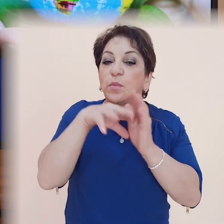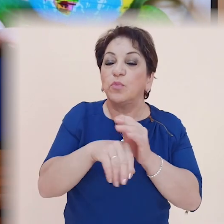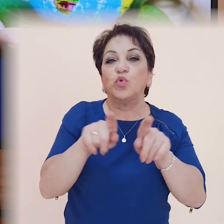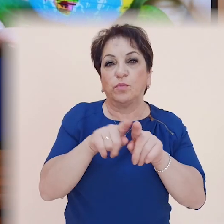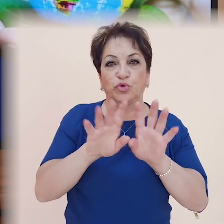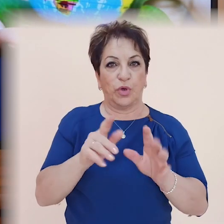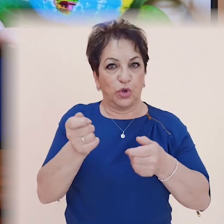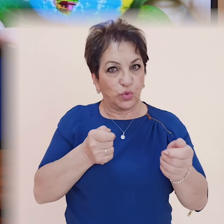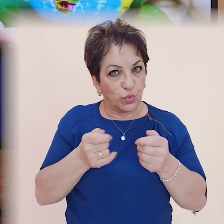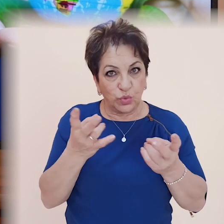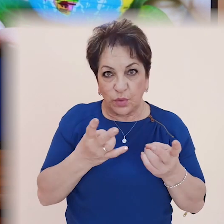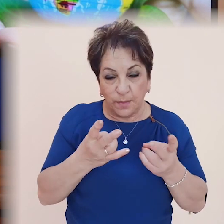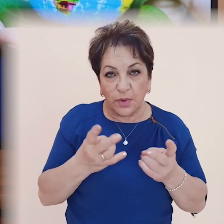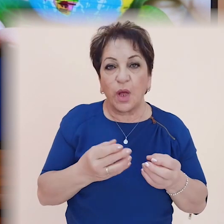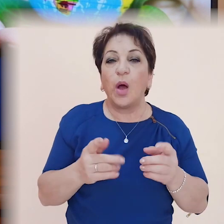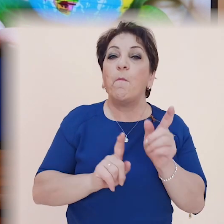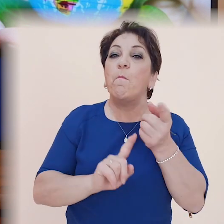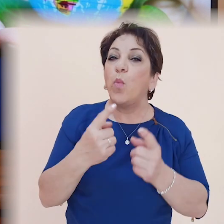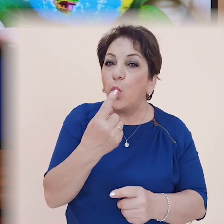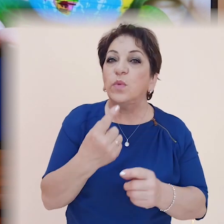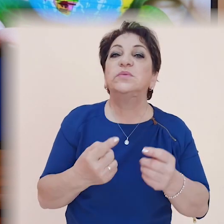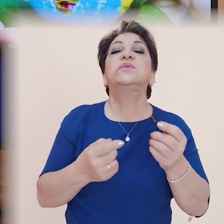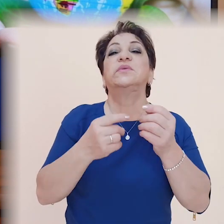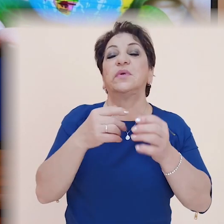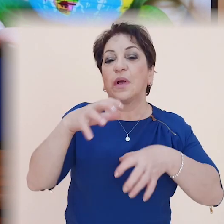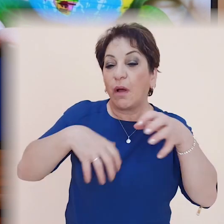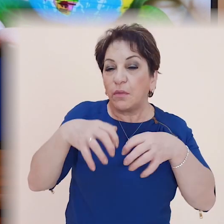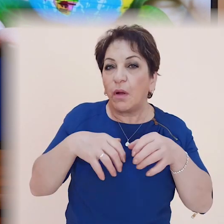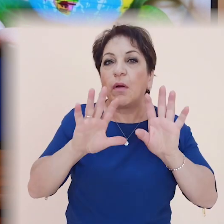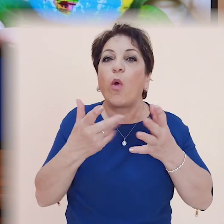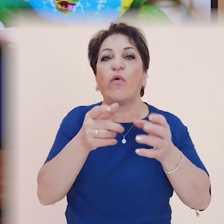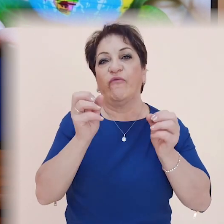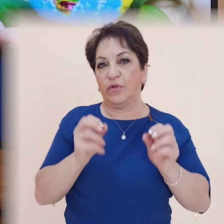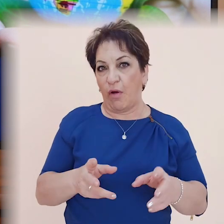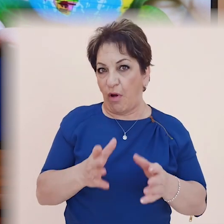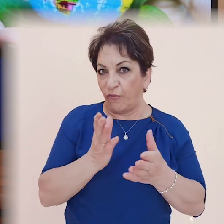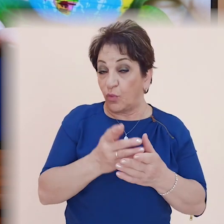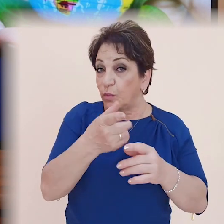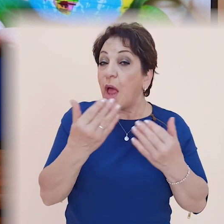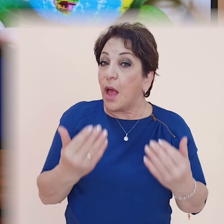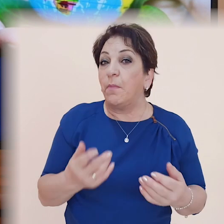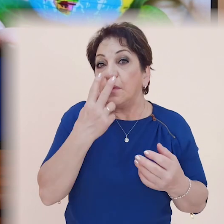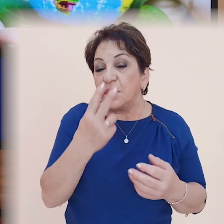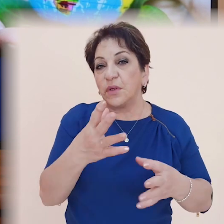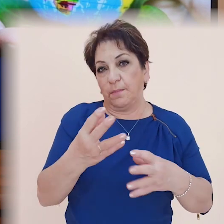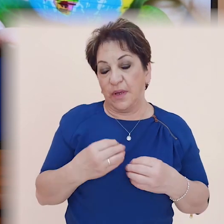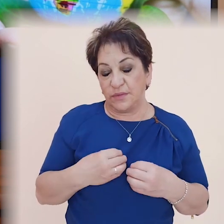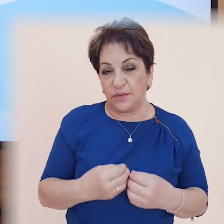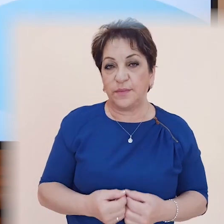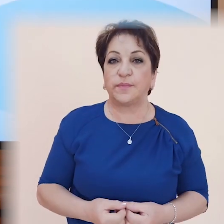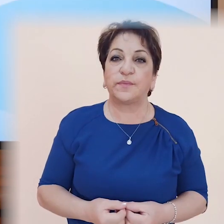գրգում։ Որոշ երևույթներ, բույսեր կամ կենթանիներ կարող են վտանգավոր լինել։ Եկեք պարձենք